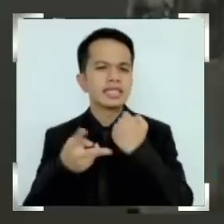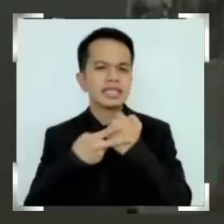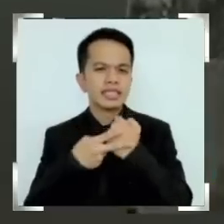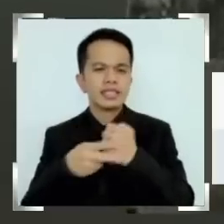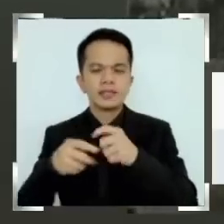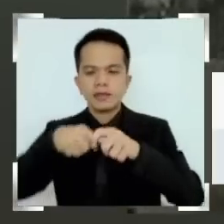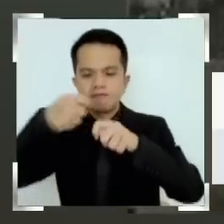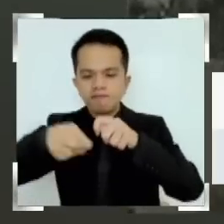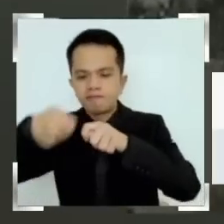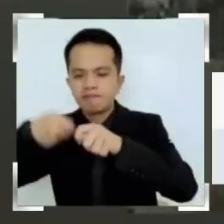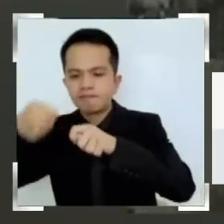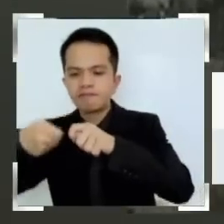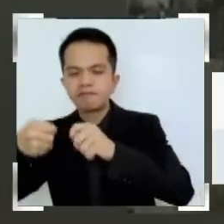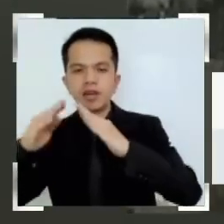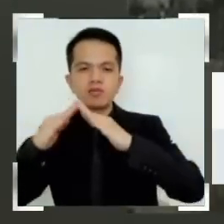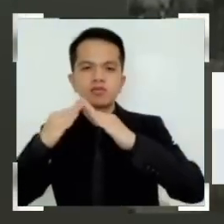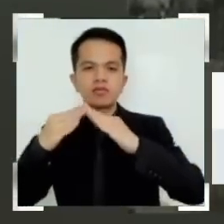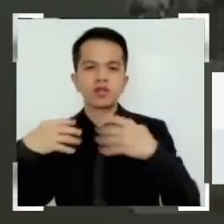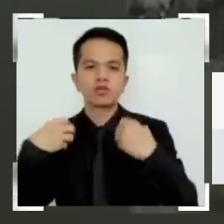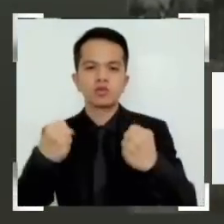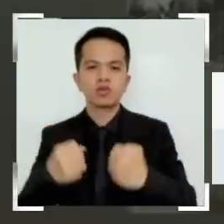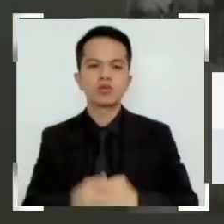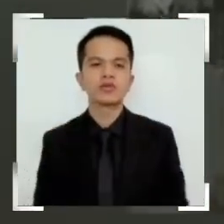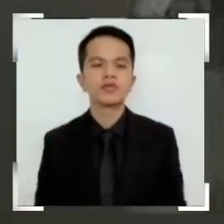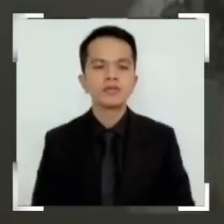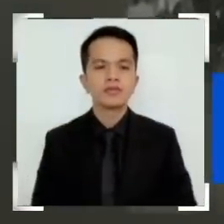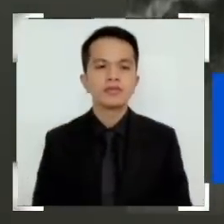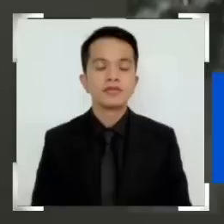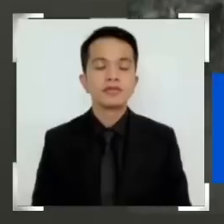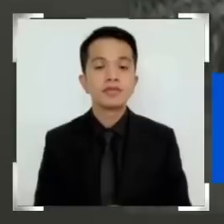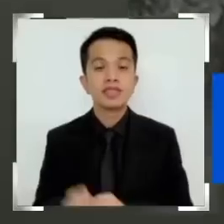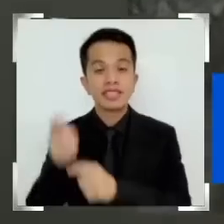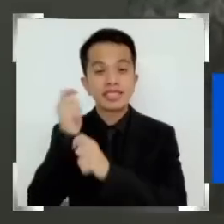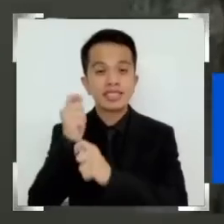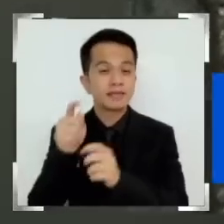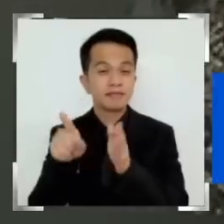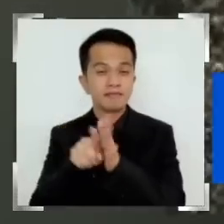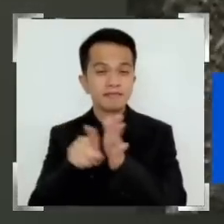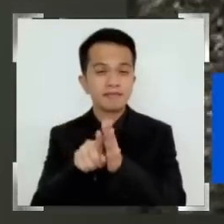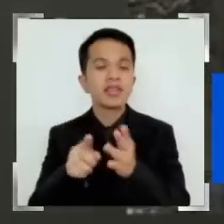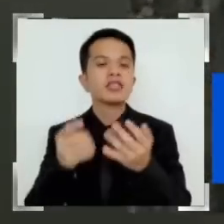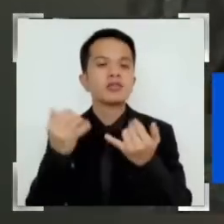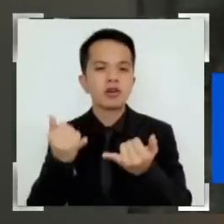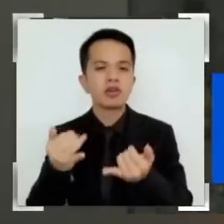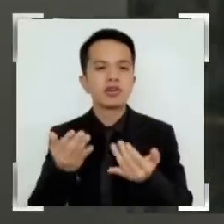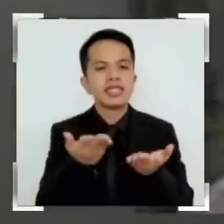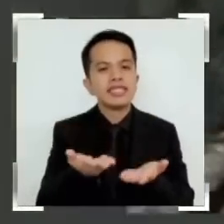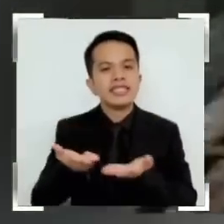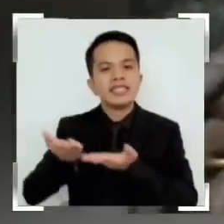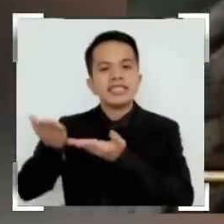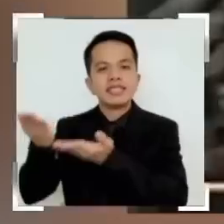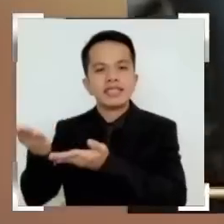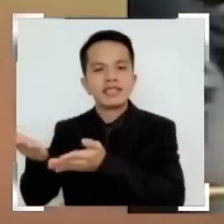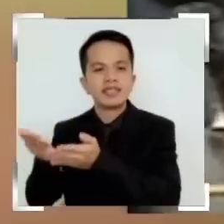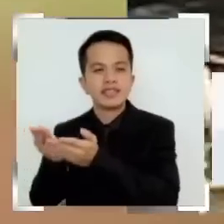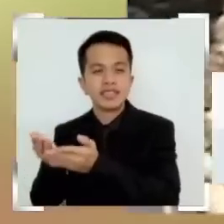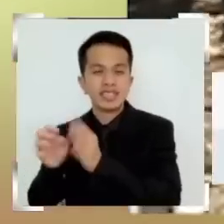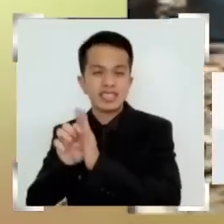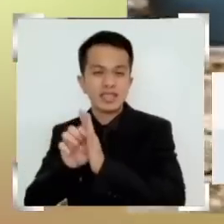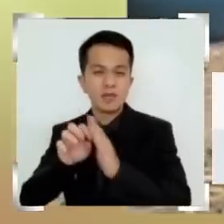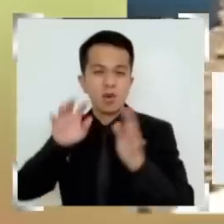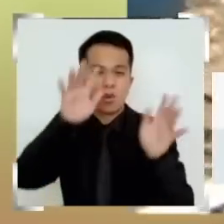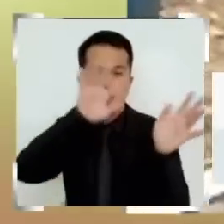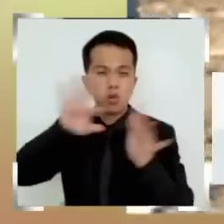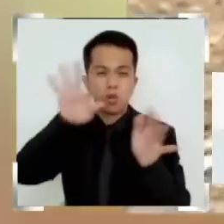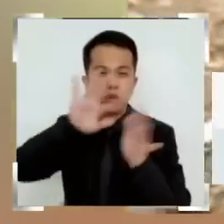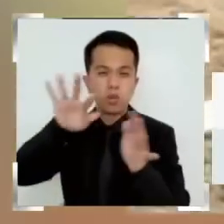ng hindi paglaot ng mga mangingisda ngayong araw ay itinali na nila ang kani-kanilang mga bangka para halimbawa man na malakas ang hanging dala ng